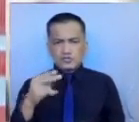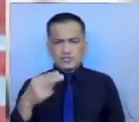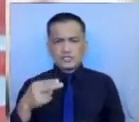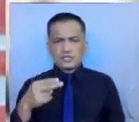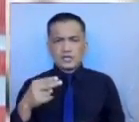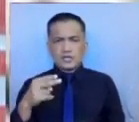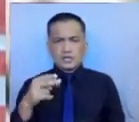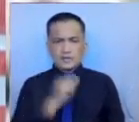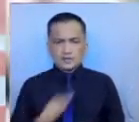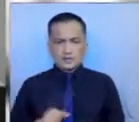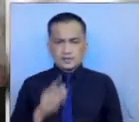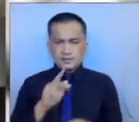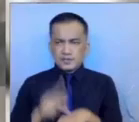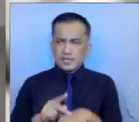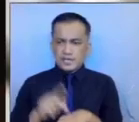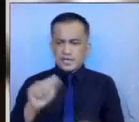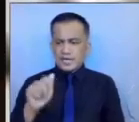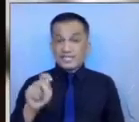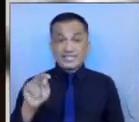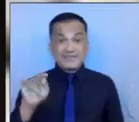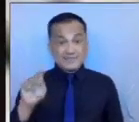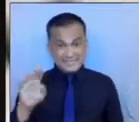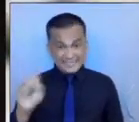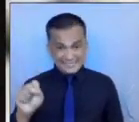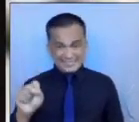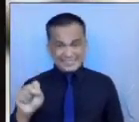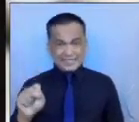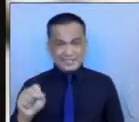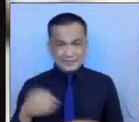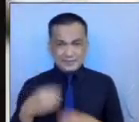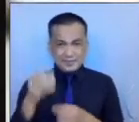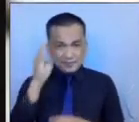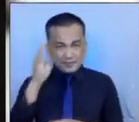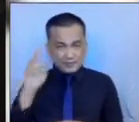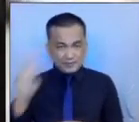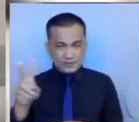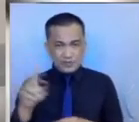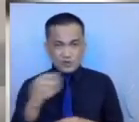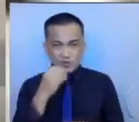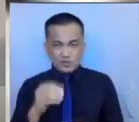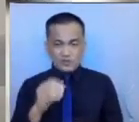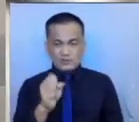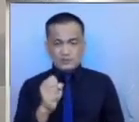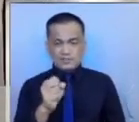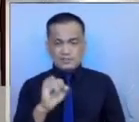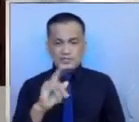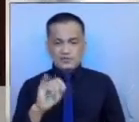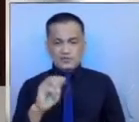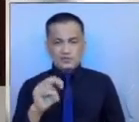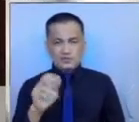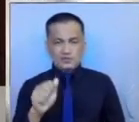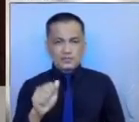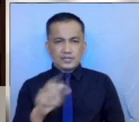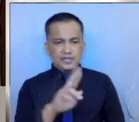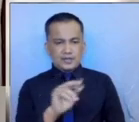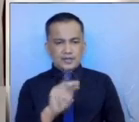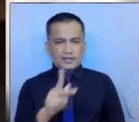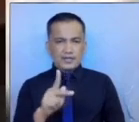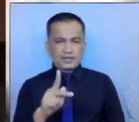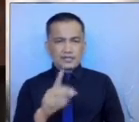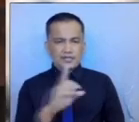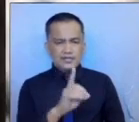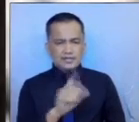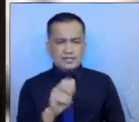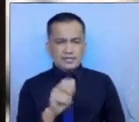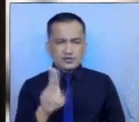Artemiz Sumer. Binigyan ni Pangulong Marcos si Sumer ng Order of Sikatuna na may ranggong Datu Silver Distinction sa farewell call